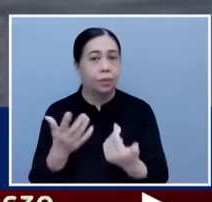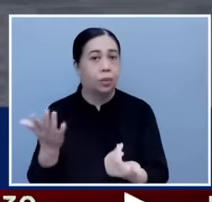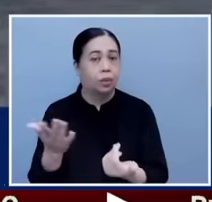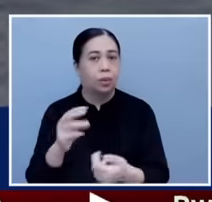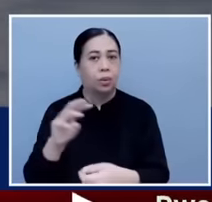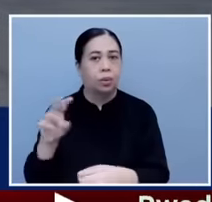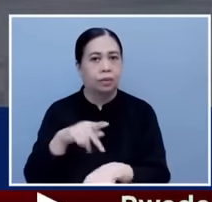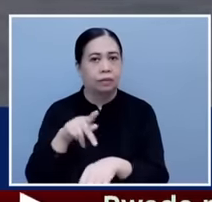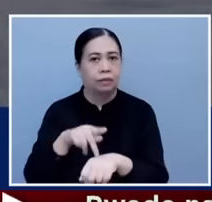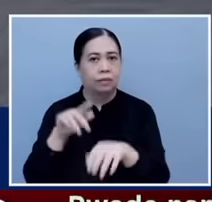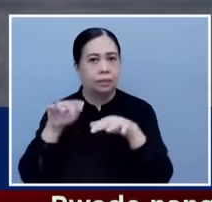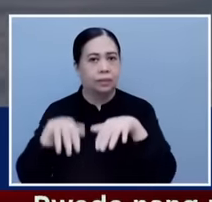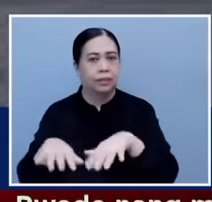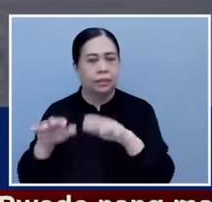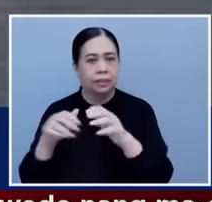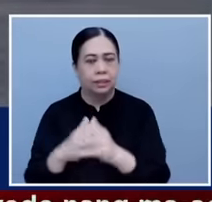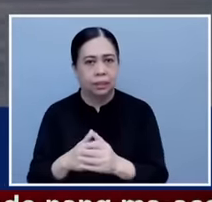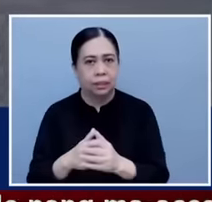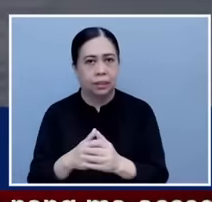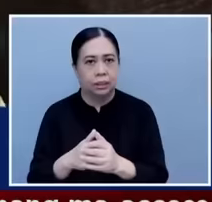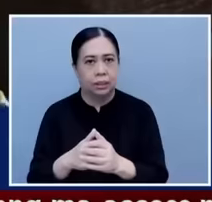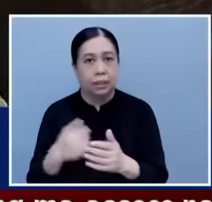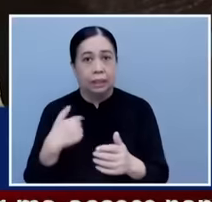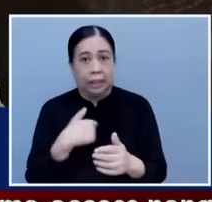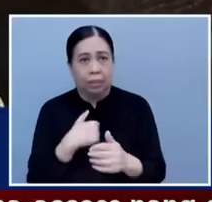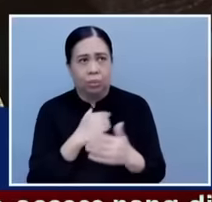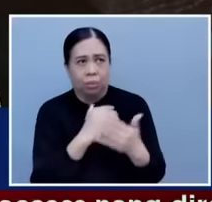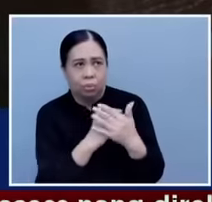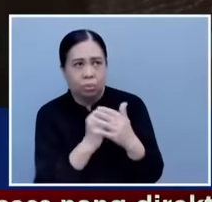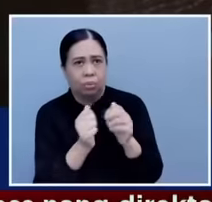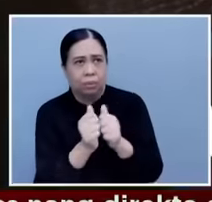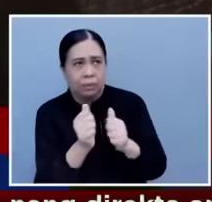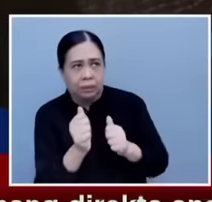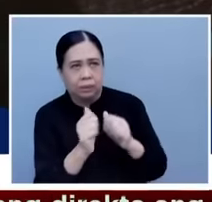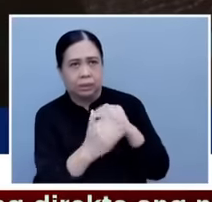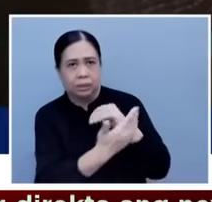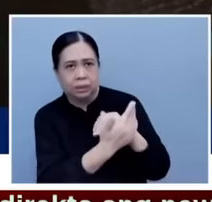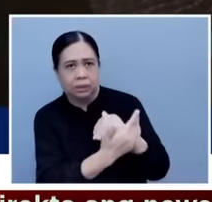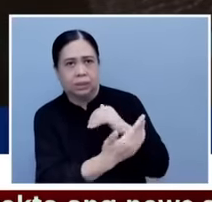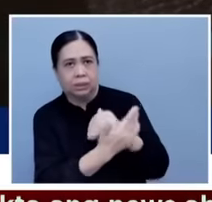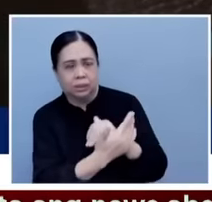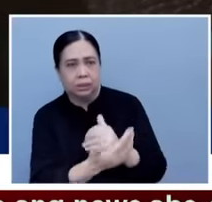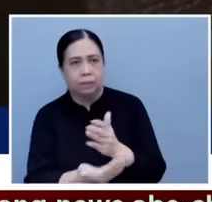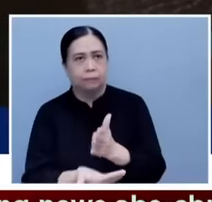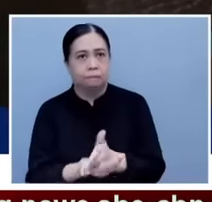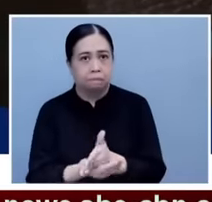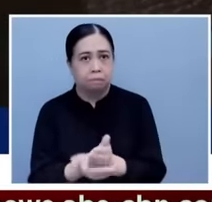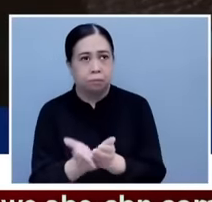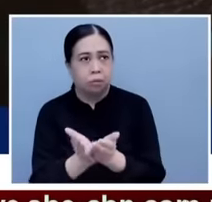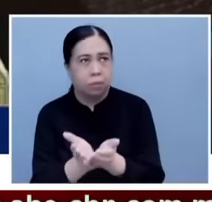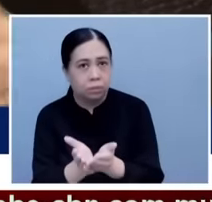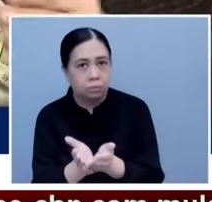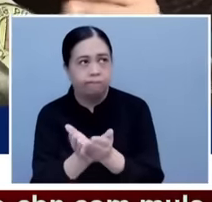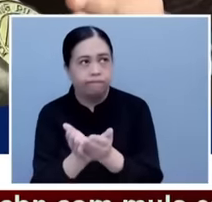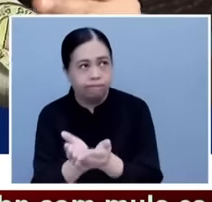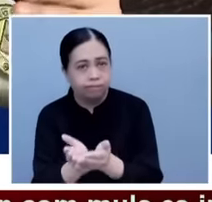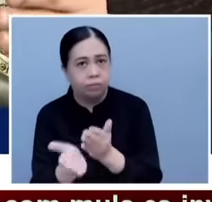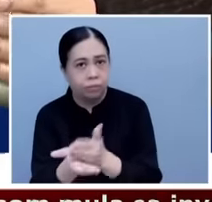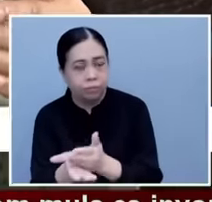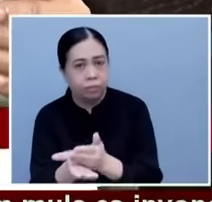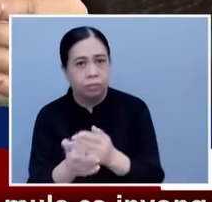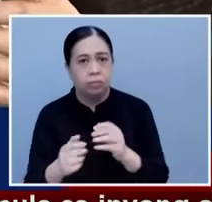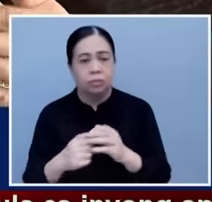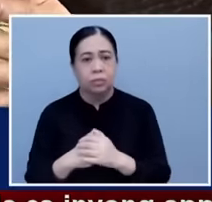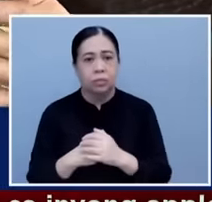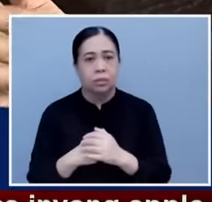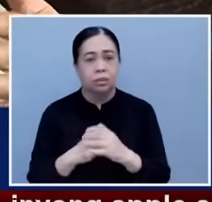Sea. Halos tayo umiiwas. We stop our ships, no? Because